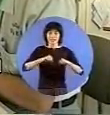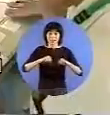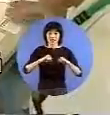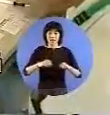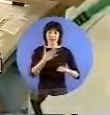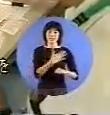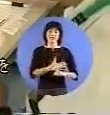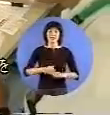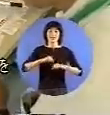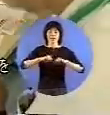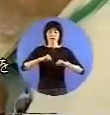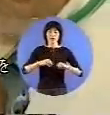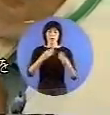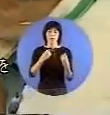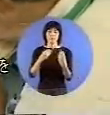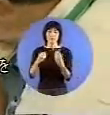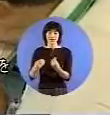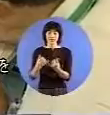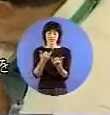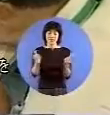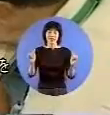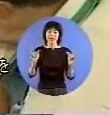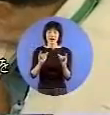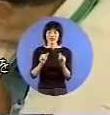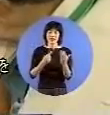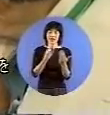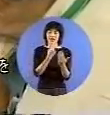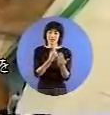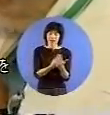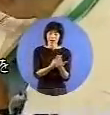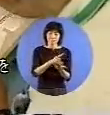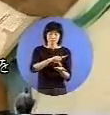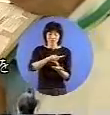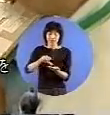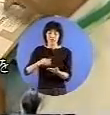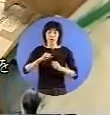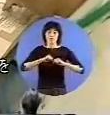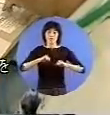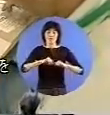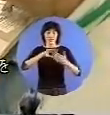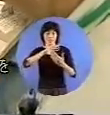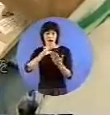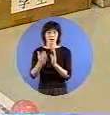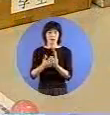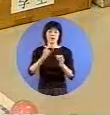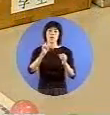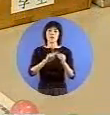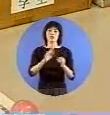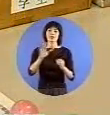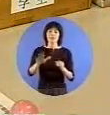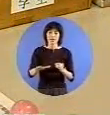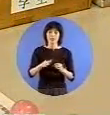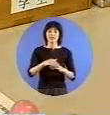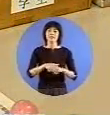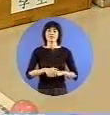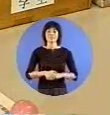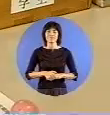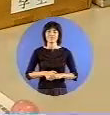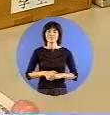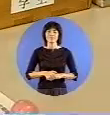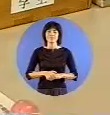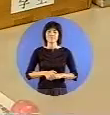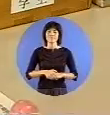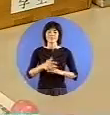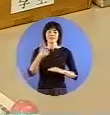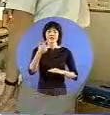持、社会参加を目指すとともに、地域社会の活性化を図ることも目的としています。市